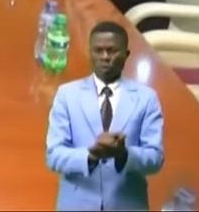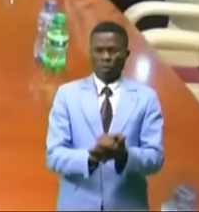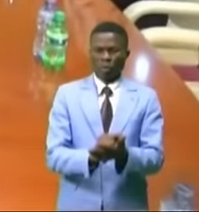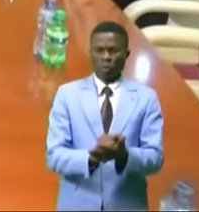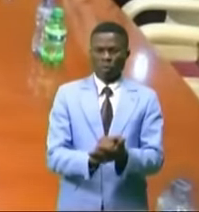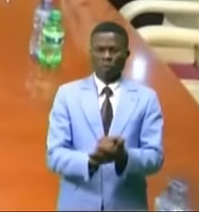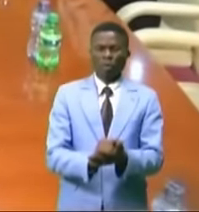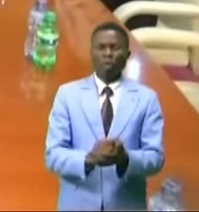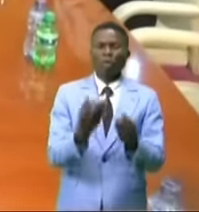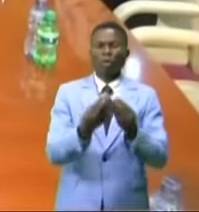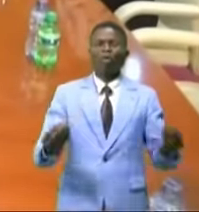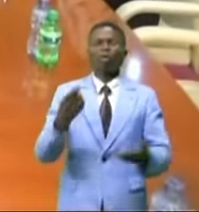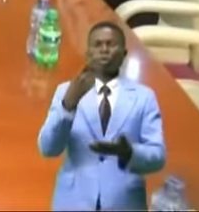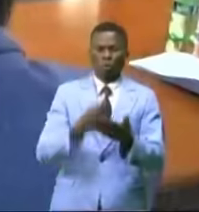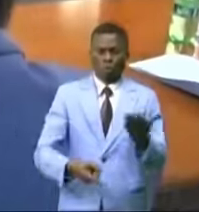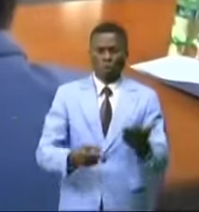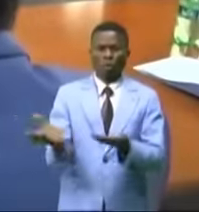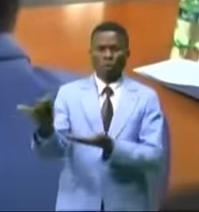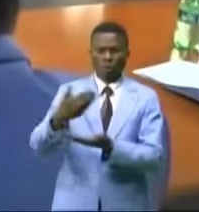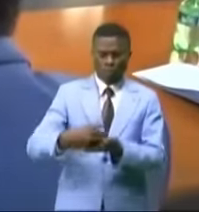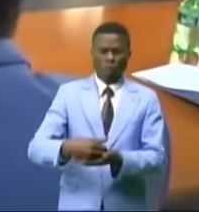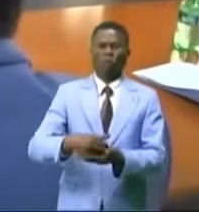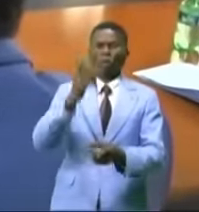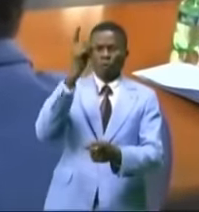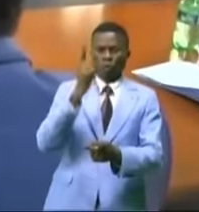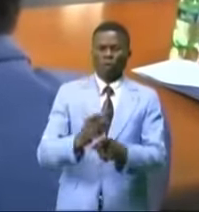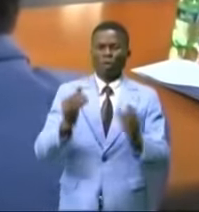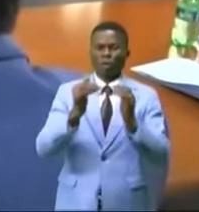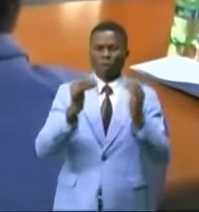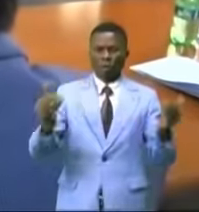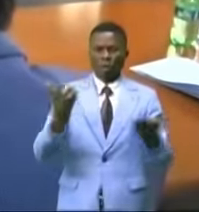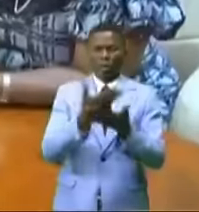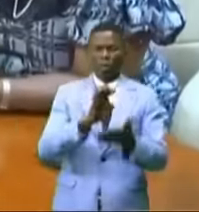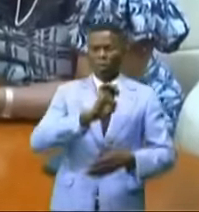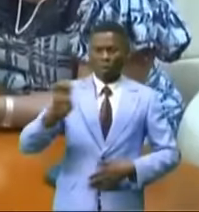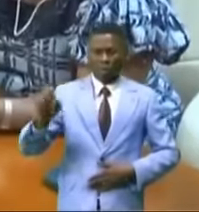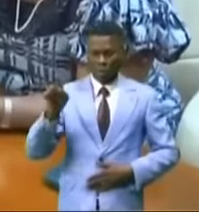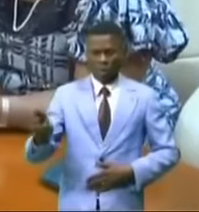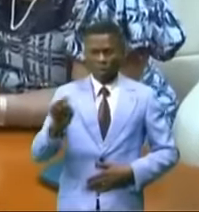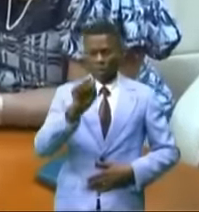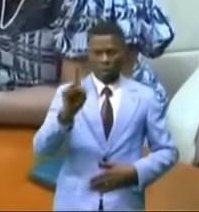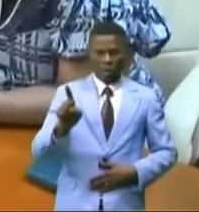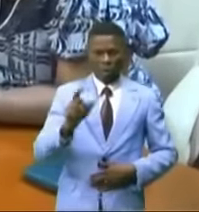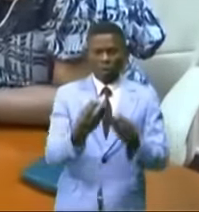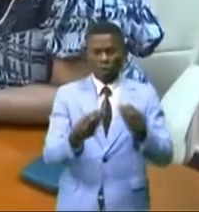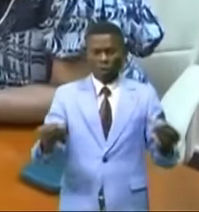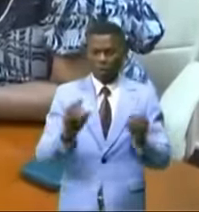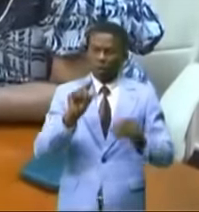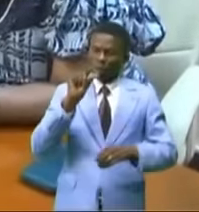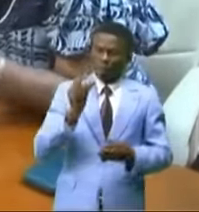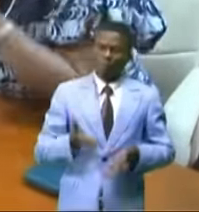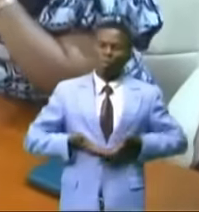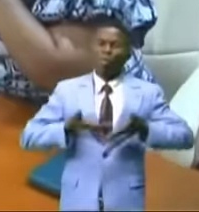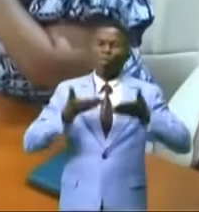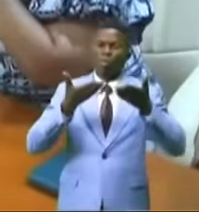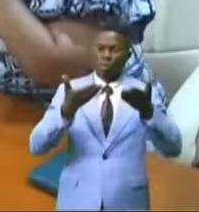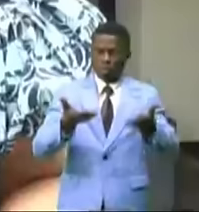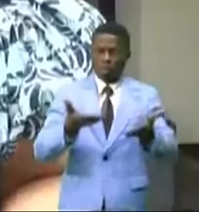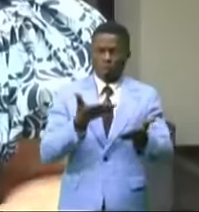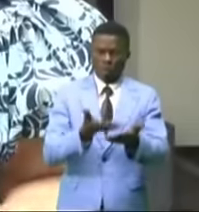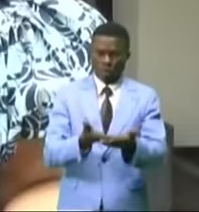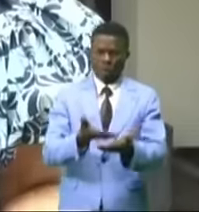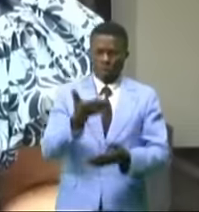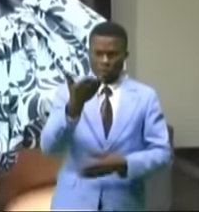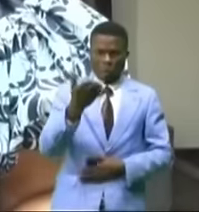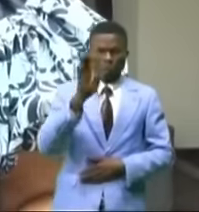et moyens pour les retours définitifs de la paix dans cette région? Quelques pistes de solutions ont été préconisées.